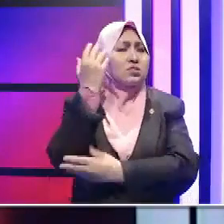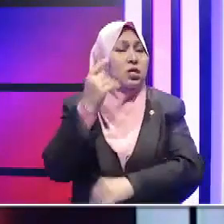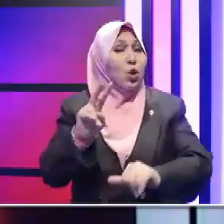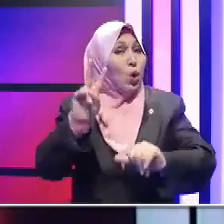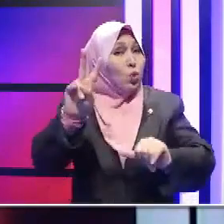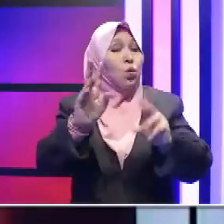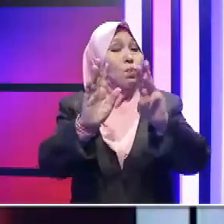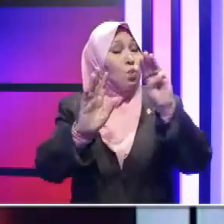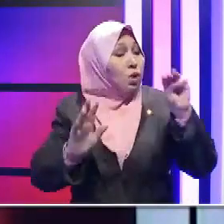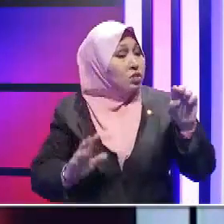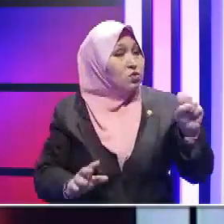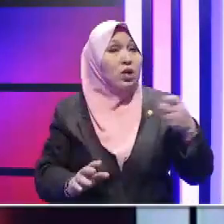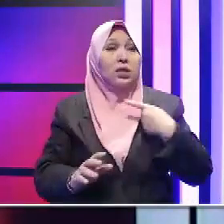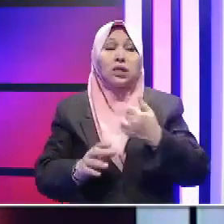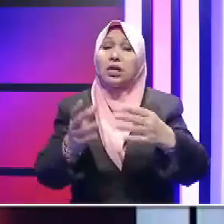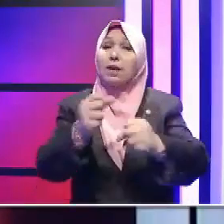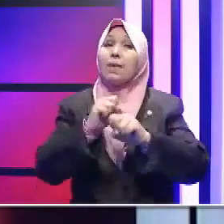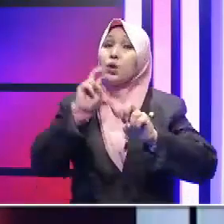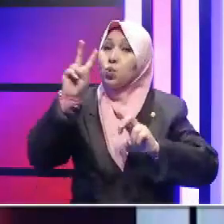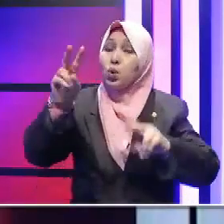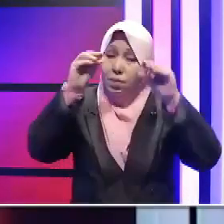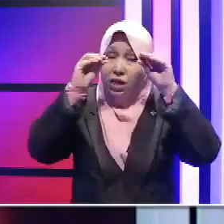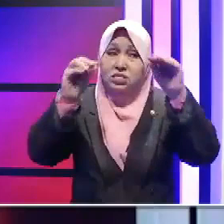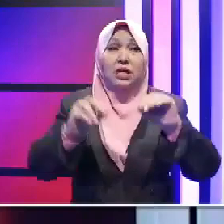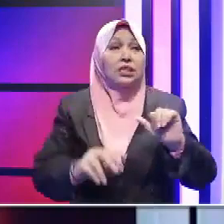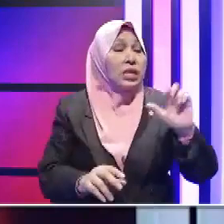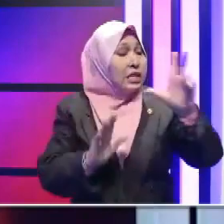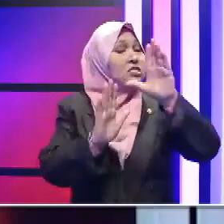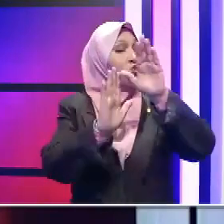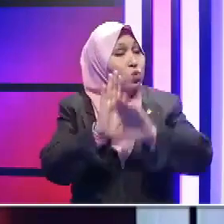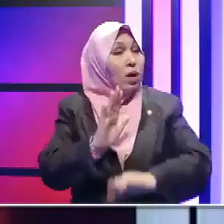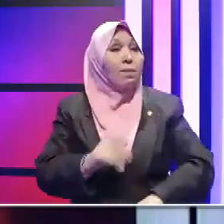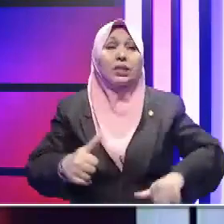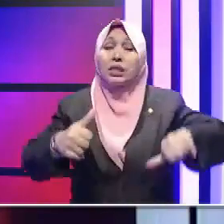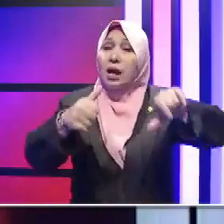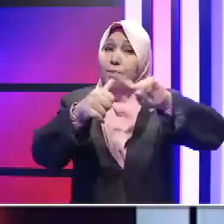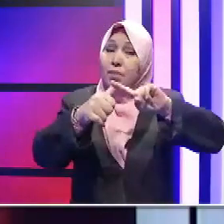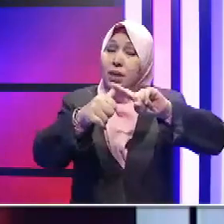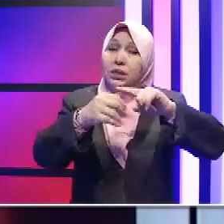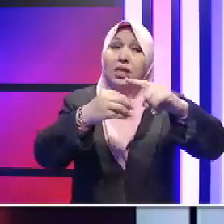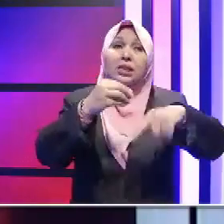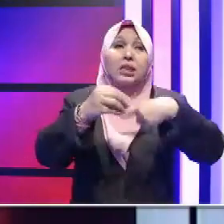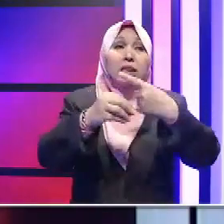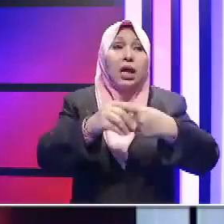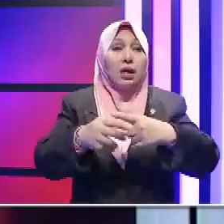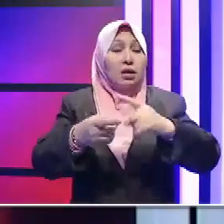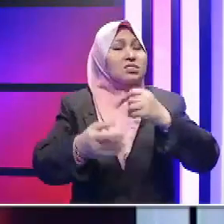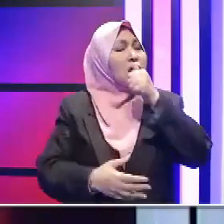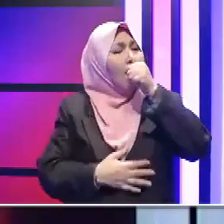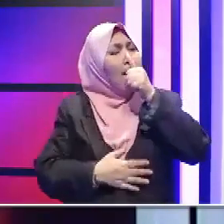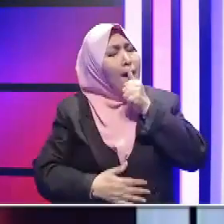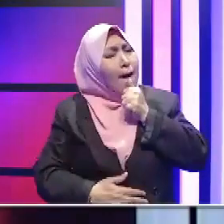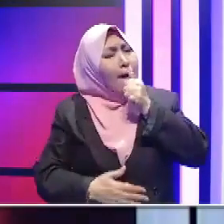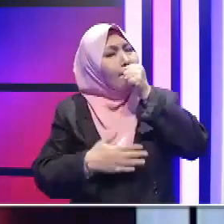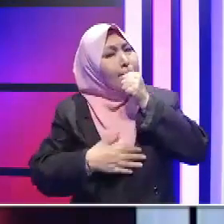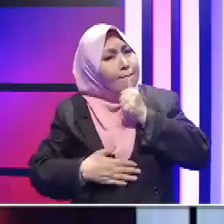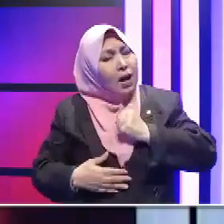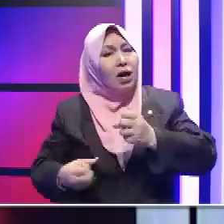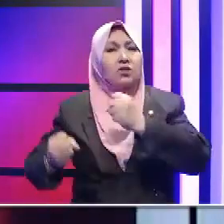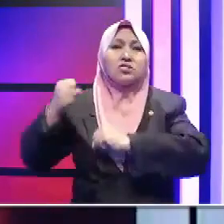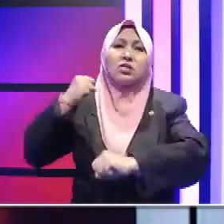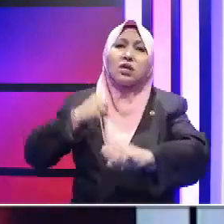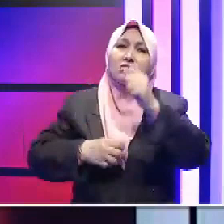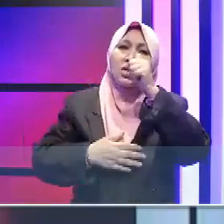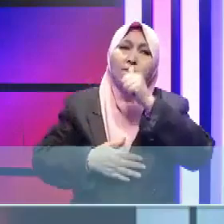2 halaman kita dapat 2 pengajaran yang penting tinggi sekurang-kurangnya yang pertama tadi mengenai tentang sabar sikap sabar dan